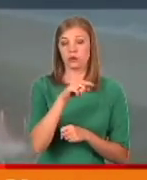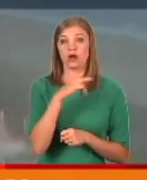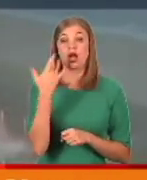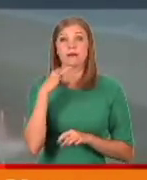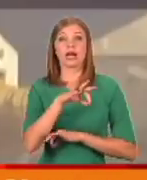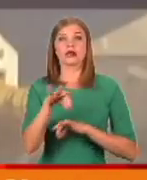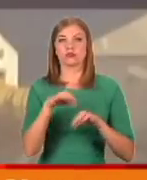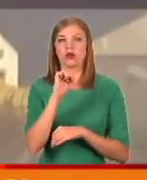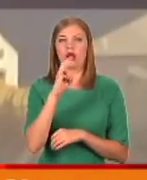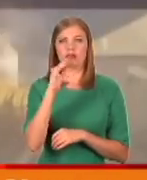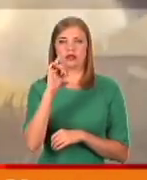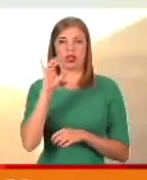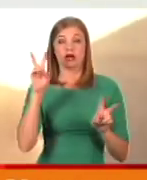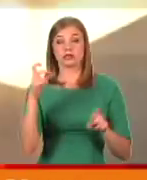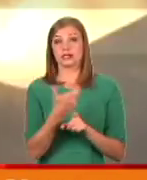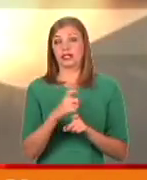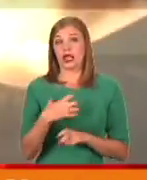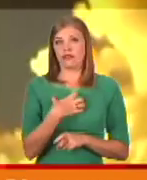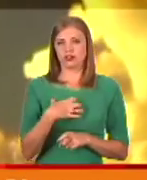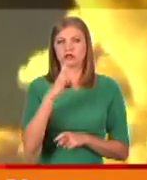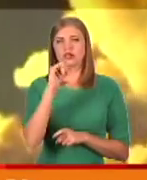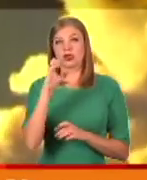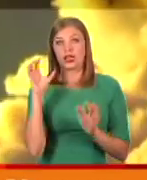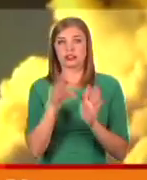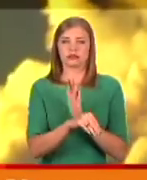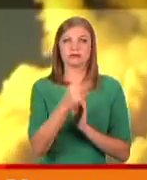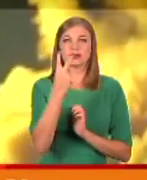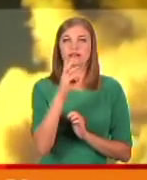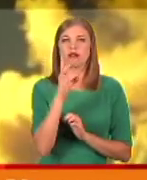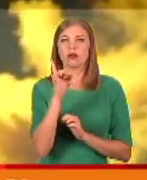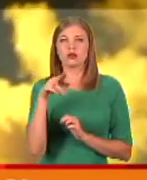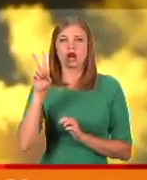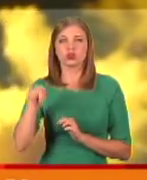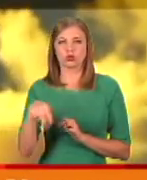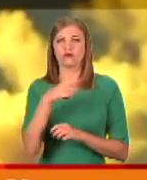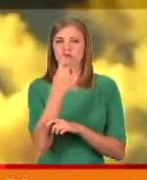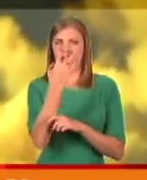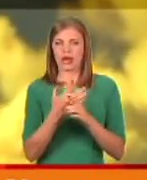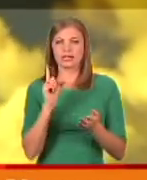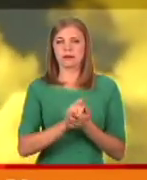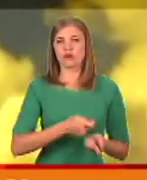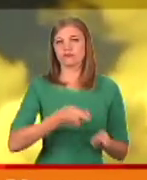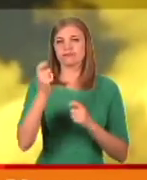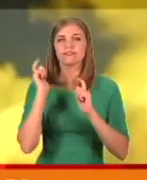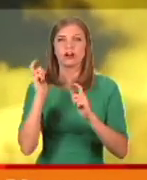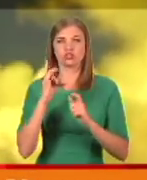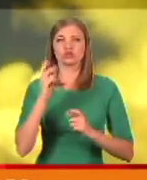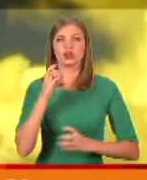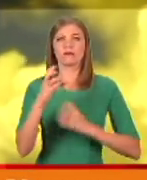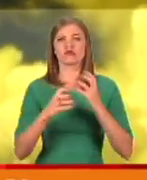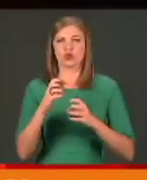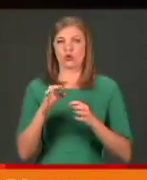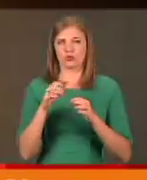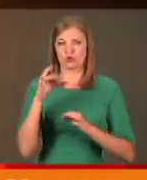Американський проект «Антарес» надважливий. НАСА вкладає в нього 2 мільярди доларів. Ракети мають доправляти вантажі на Міжнародну